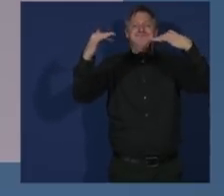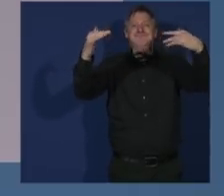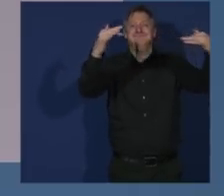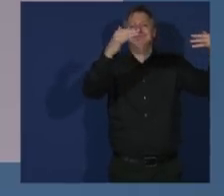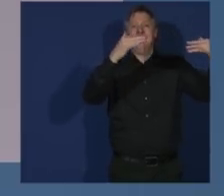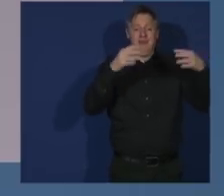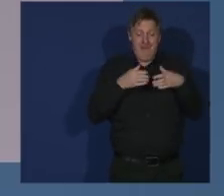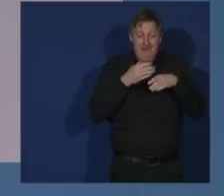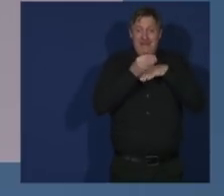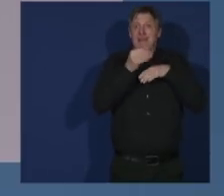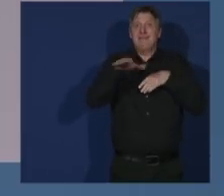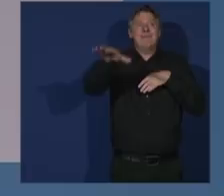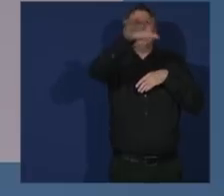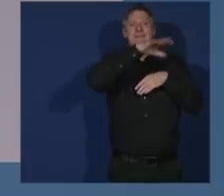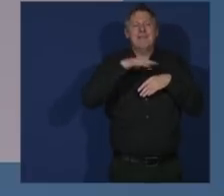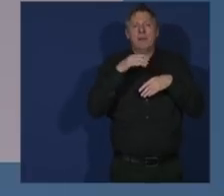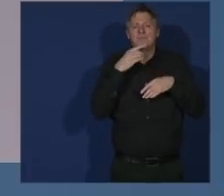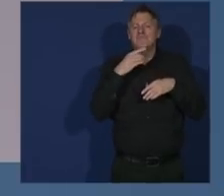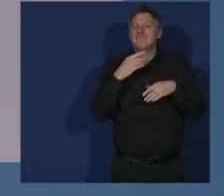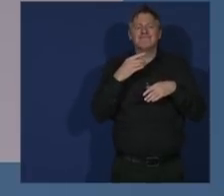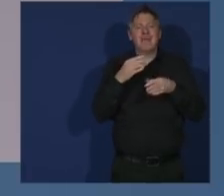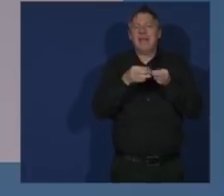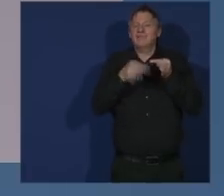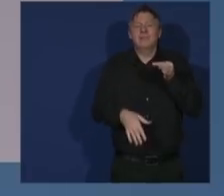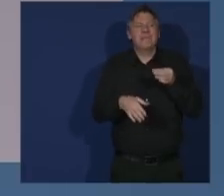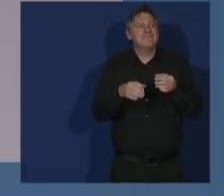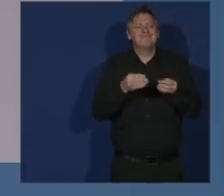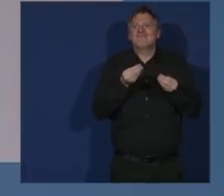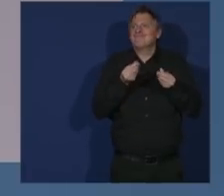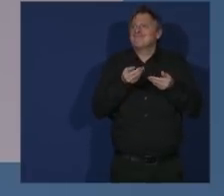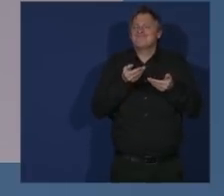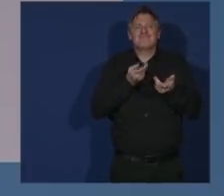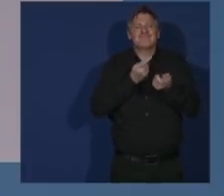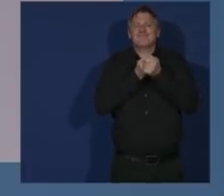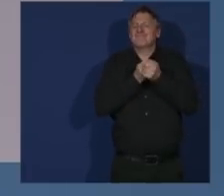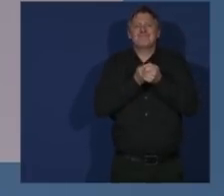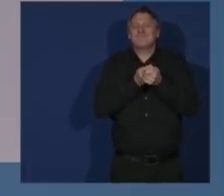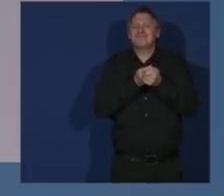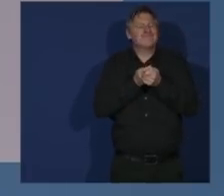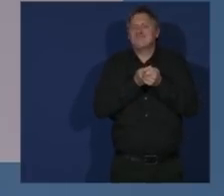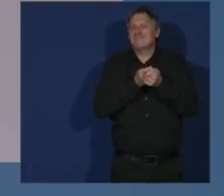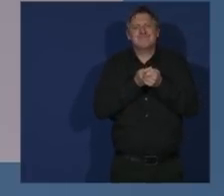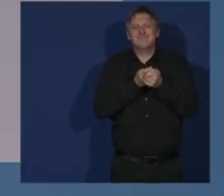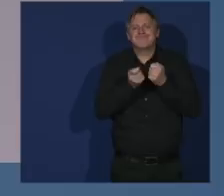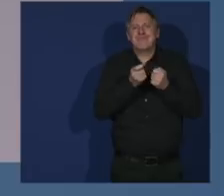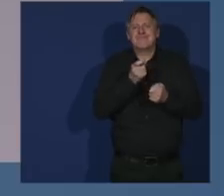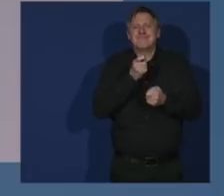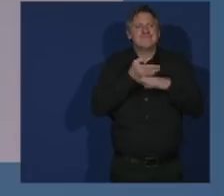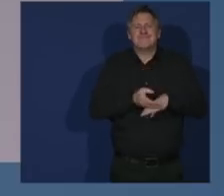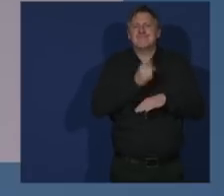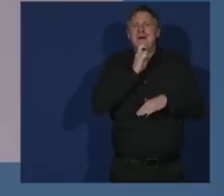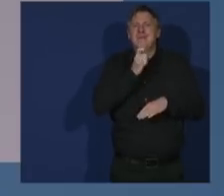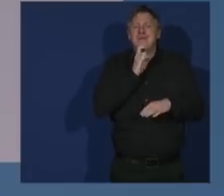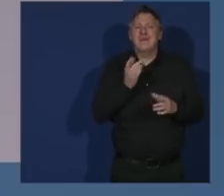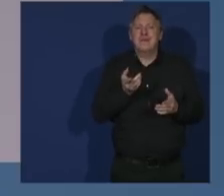que le compte n'y est pas encore. Ce n'est pas parce que le constat qui a mené notre action était